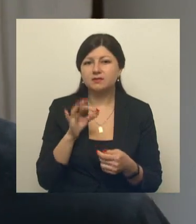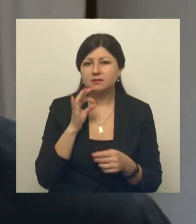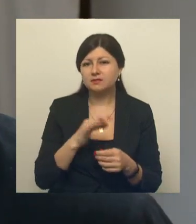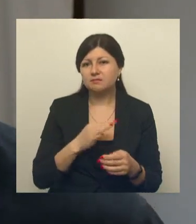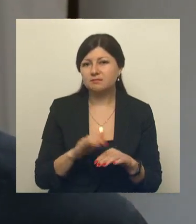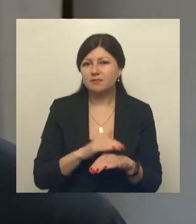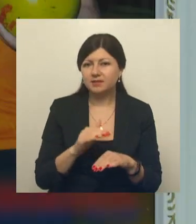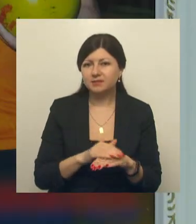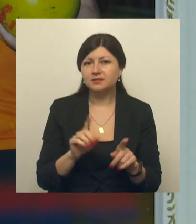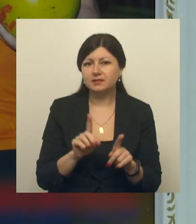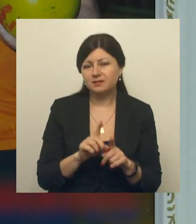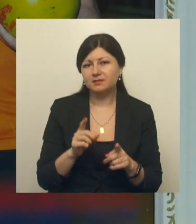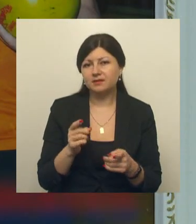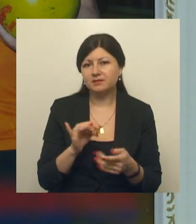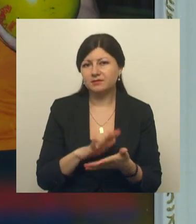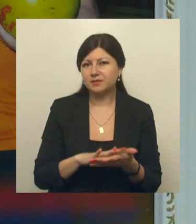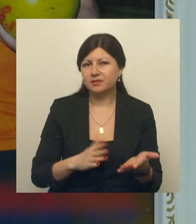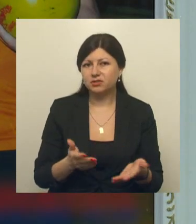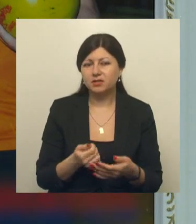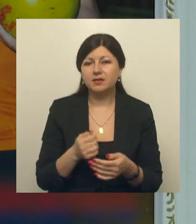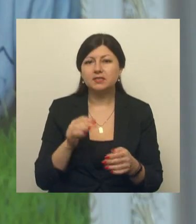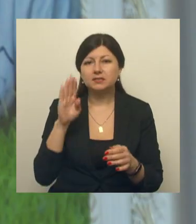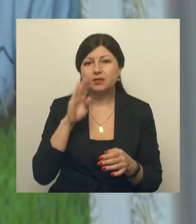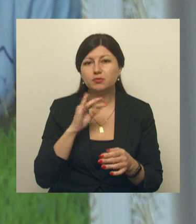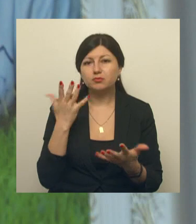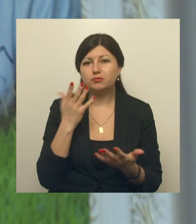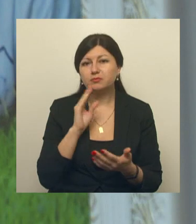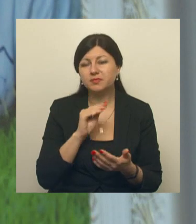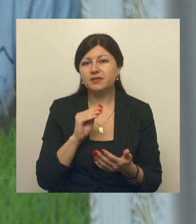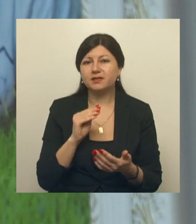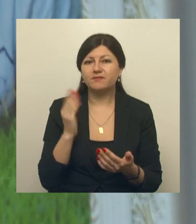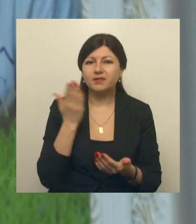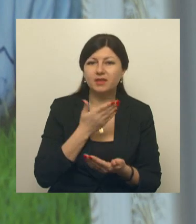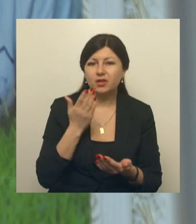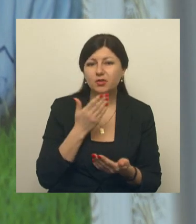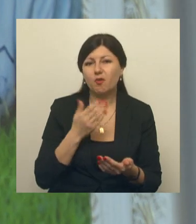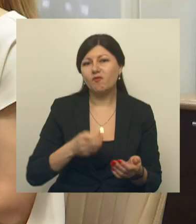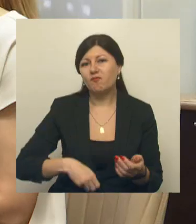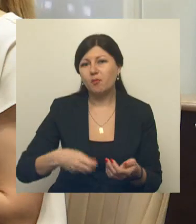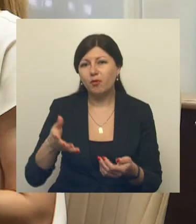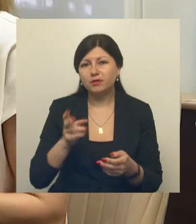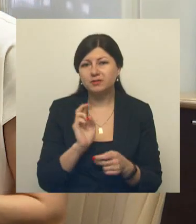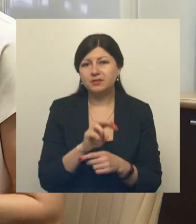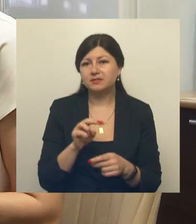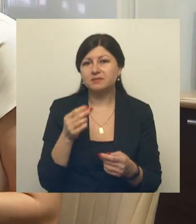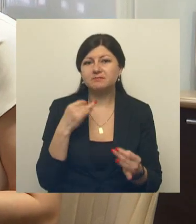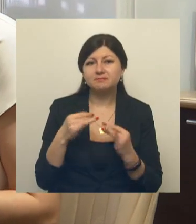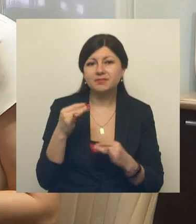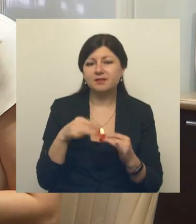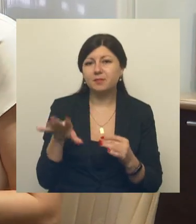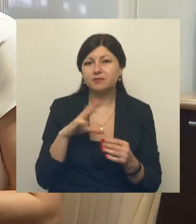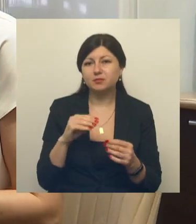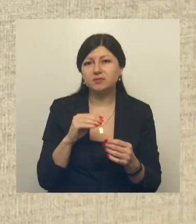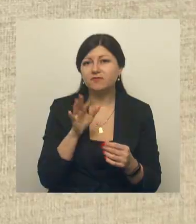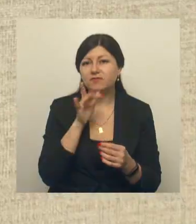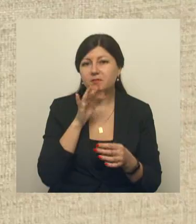молодцы, так держать. Тогда же с отцом успели и в кино, и в боулинг сходить, и поговорить, казалось, обо всем на свете. Время,